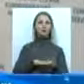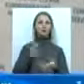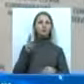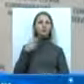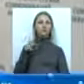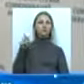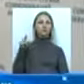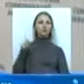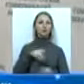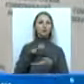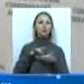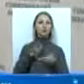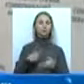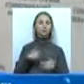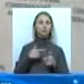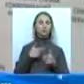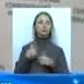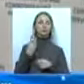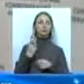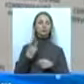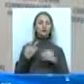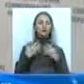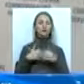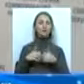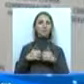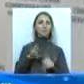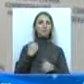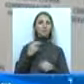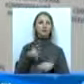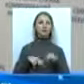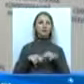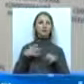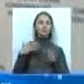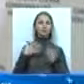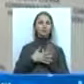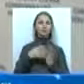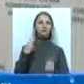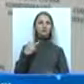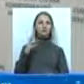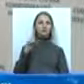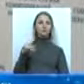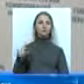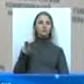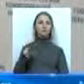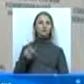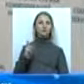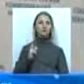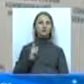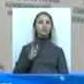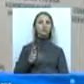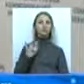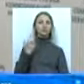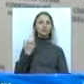деп отырмыз. 90 айында Степногорск аумағында екі фабрика пайдалануға беріледі. Оған жалпы сомасы 20 миллиард теңге жұмсалды. Сол